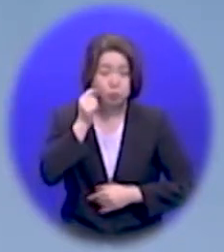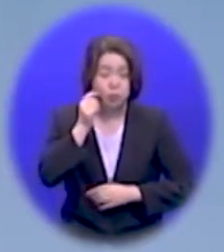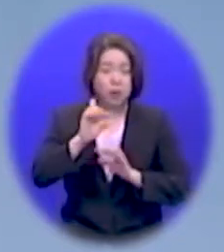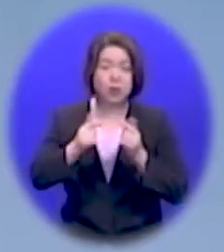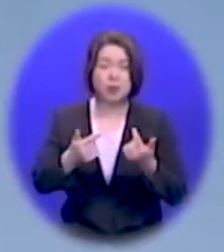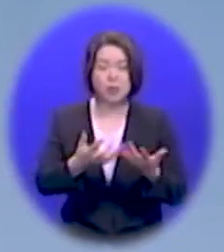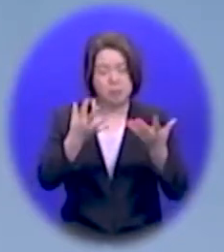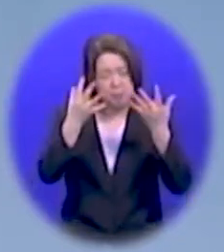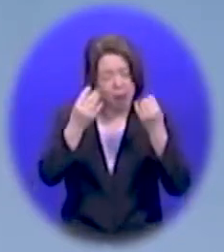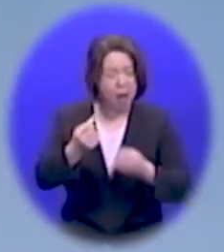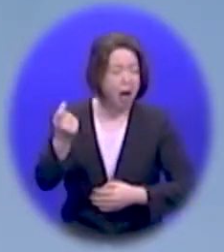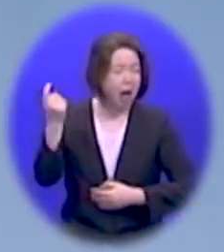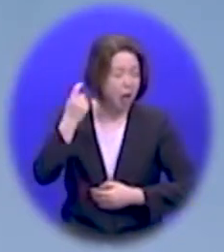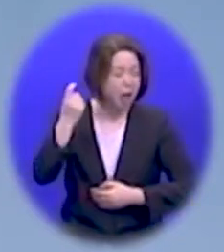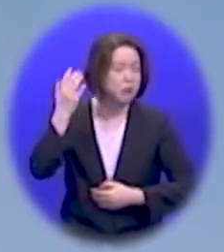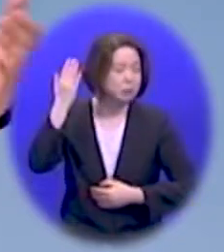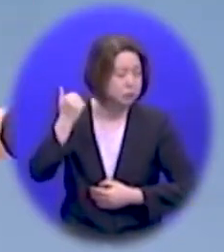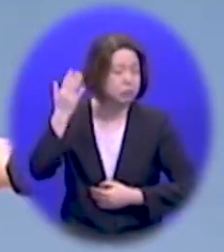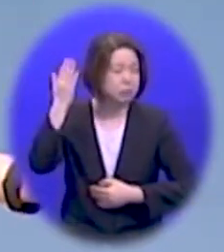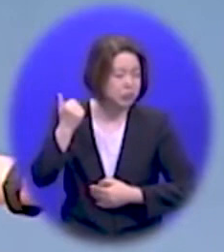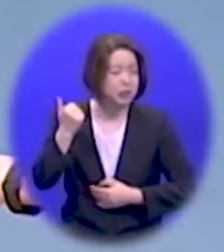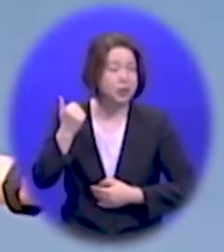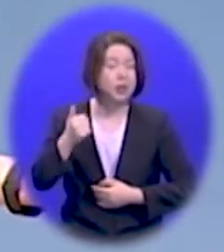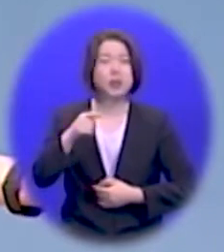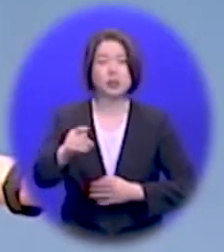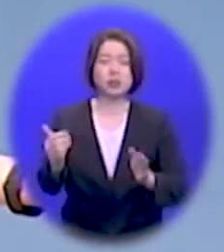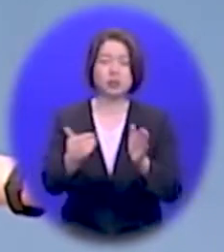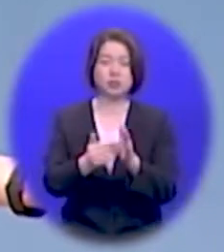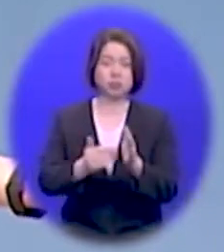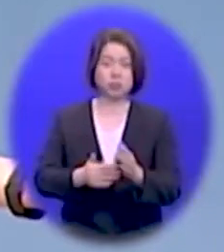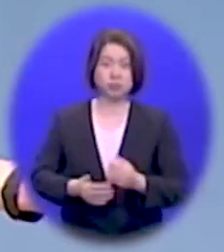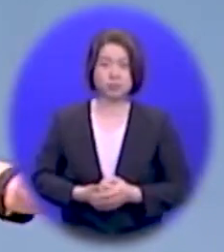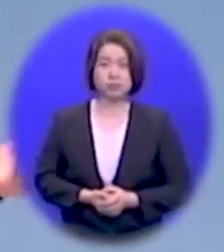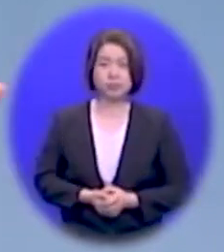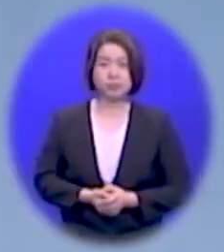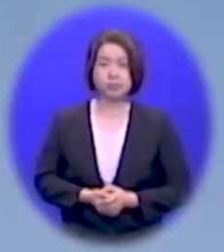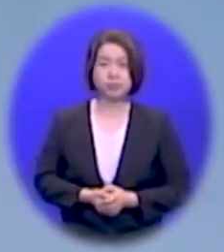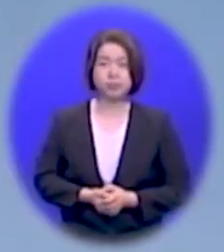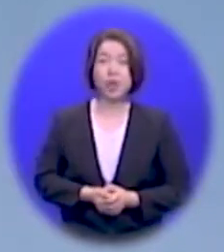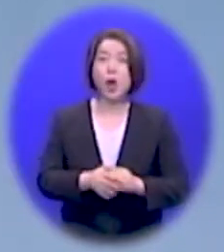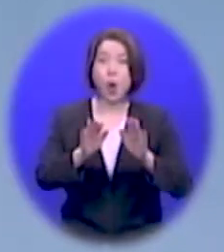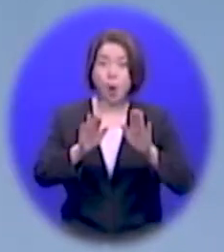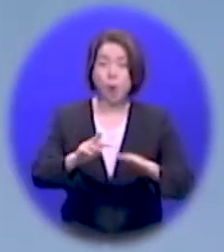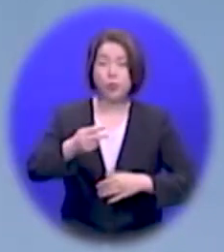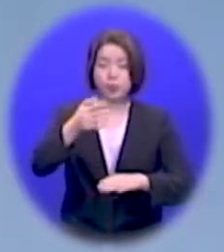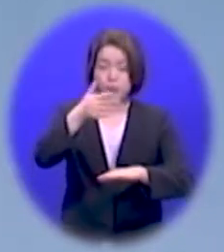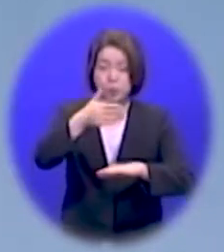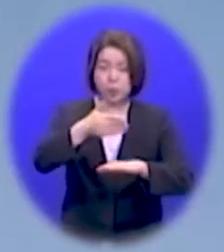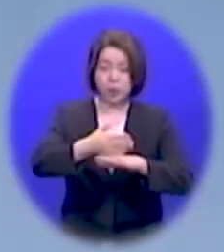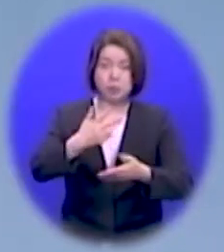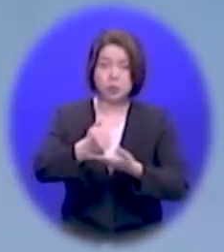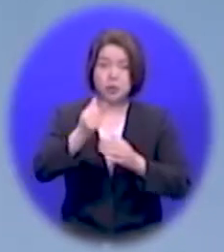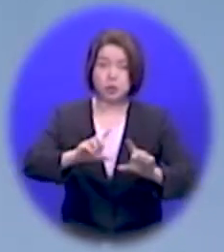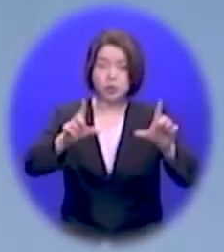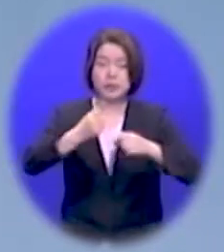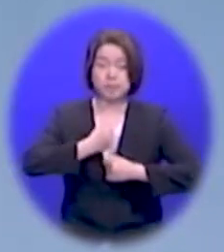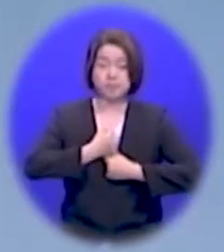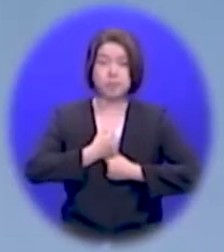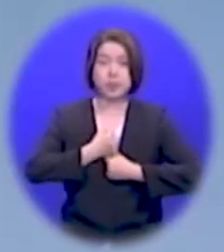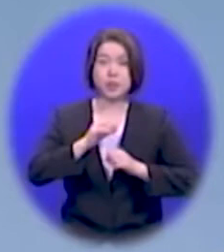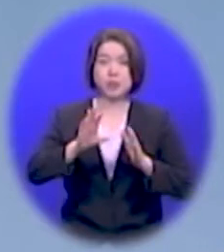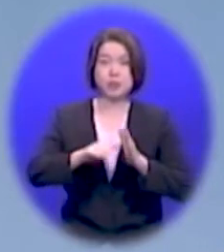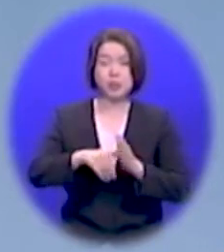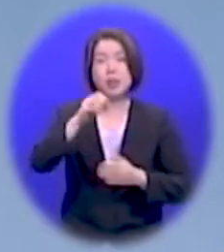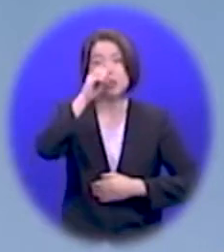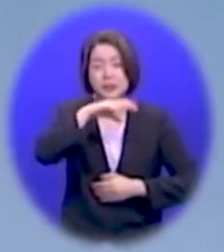없이 들었는데도 그냥 들은 것으로 끝나버리면 여러분 오늘도 감사 주일을 이렇게 지키면서 그냥